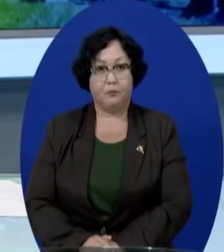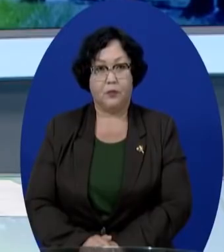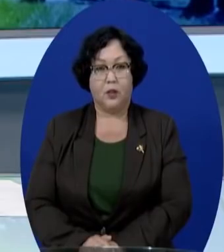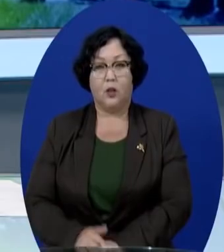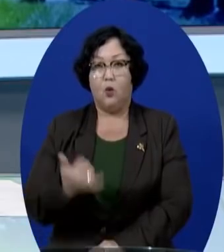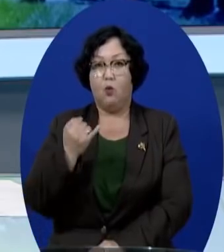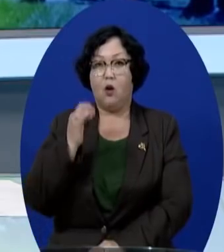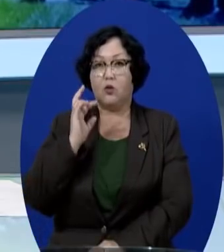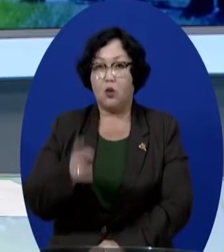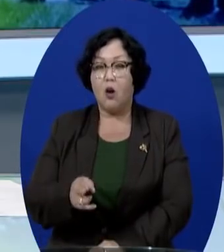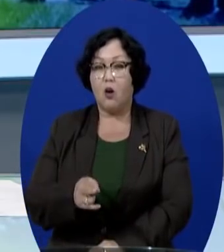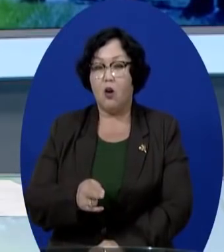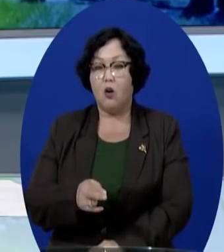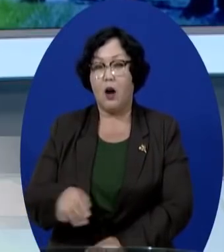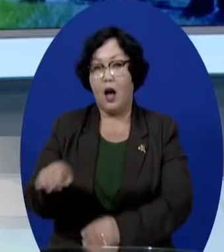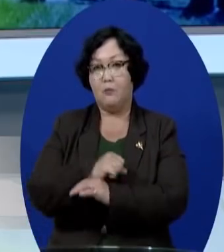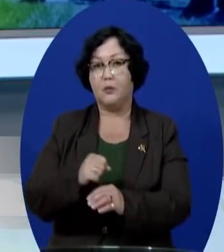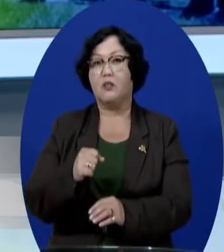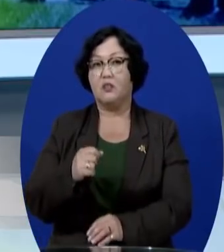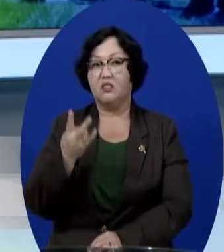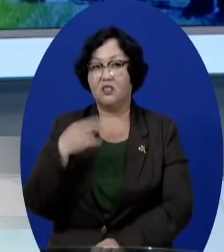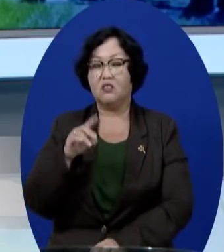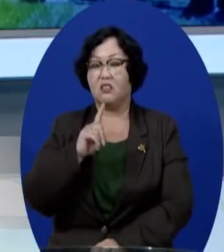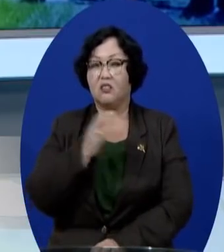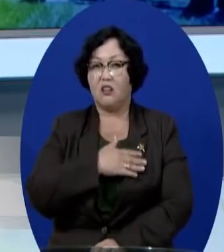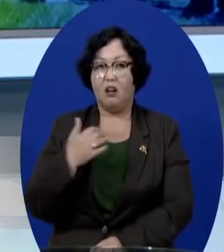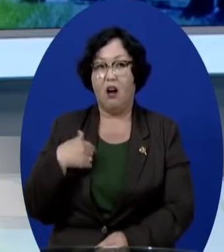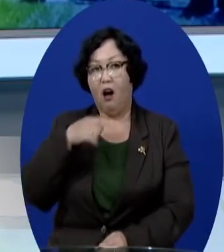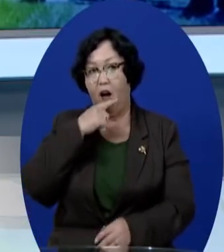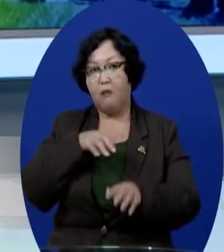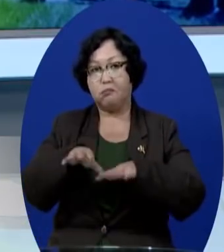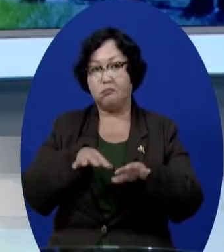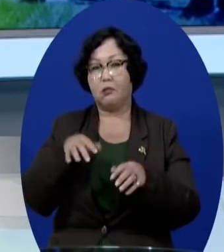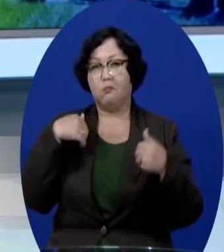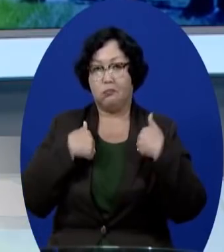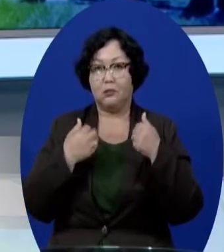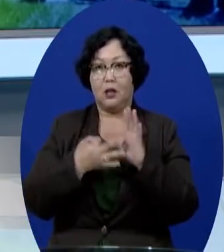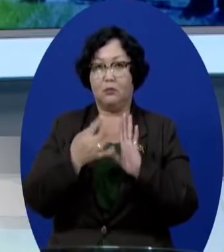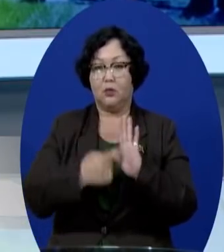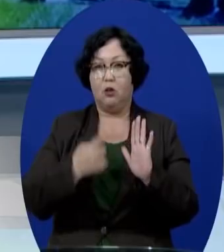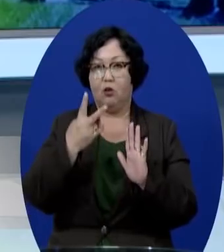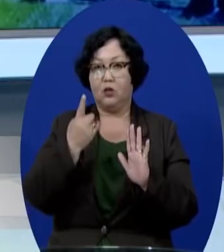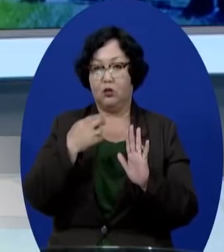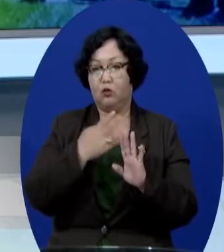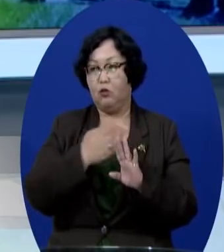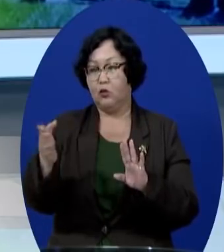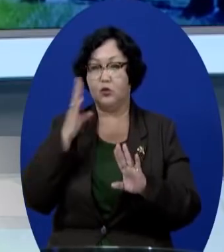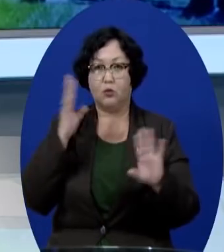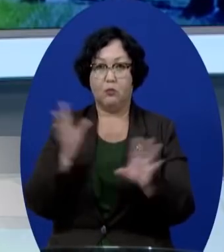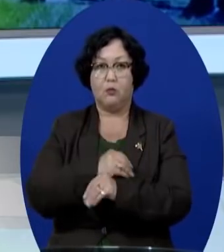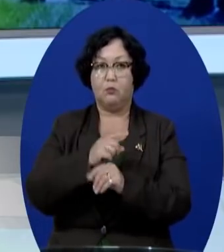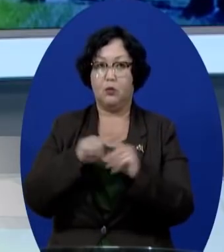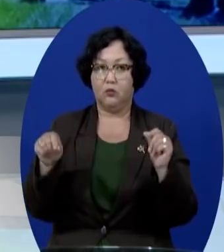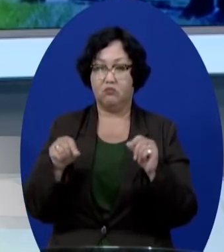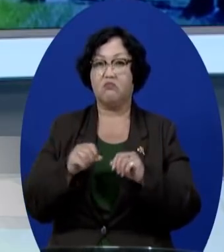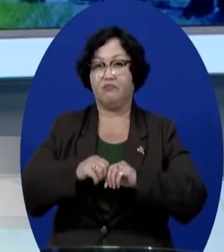Улсын онцгой комиссийн зүгээс аймаг нийслэлийн засаг дарга нарт хурдан морь бүхэн барилдааныг 8-р сарын 21-ээс хойш зохион байгуулахгүй байх үүрэг хүргүүллээ.